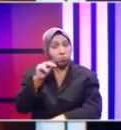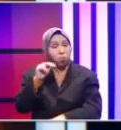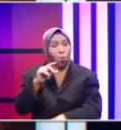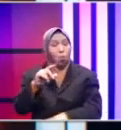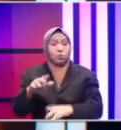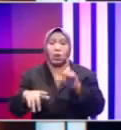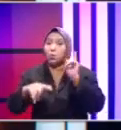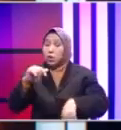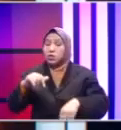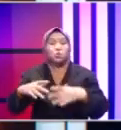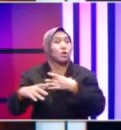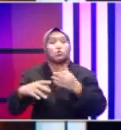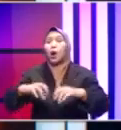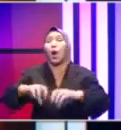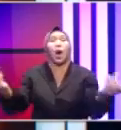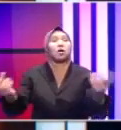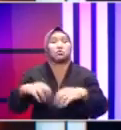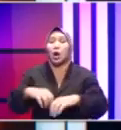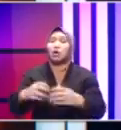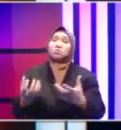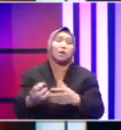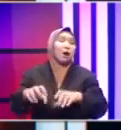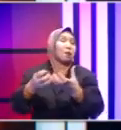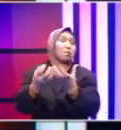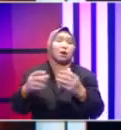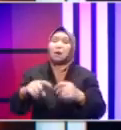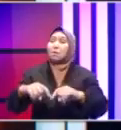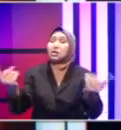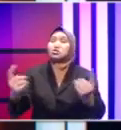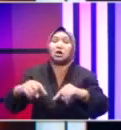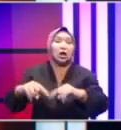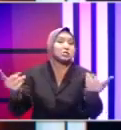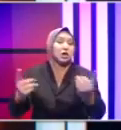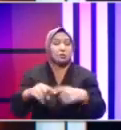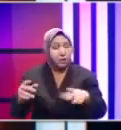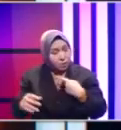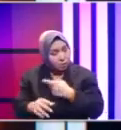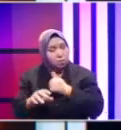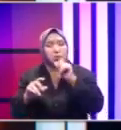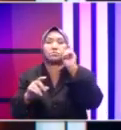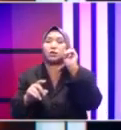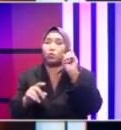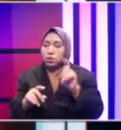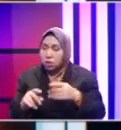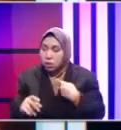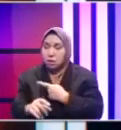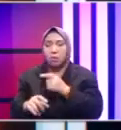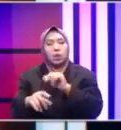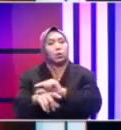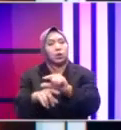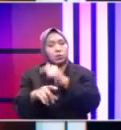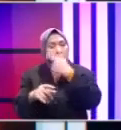dalam Alquran juga telah mendatangkan pelbagai ajaran-ajarannya mana kita boleh atlet dalam kehidupan kita berumah tangga betul